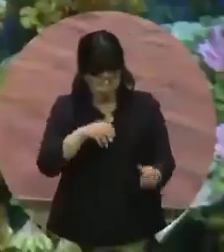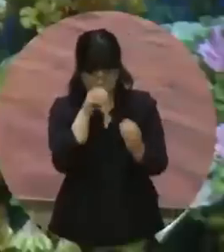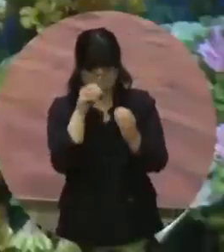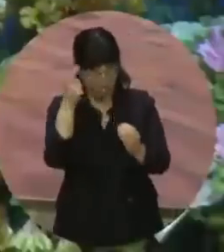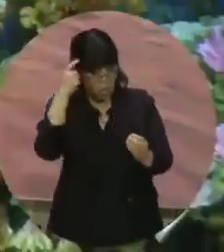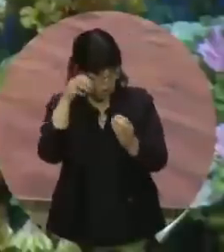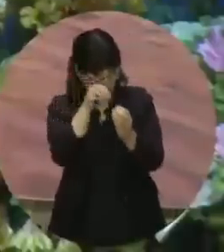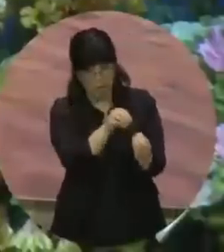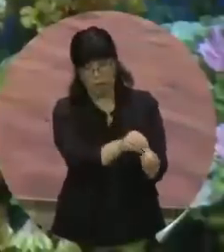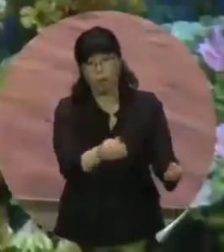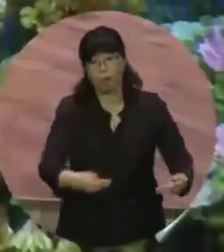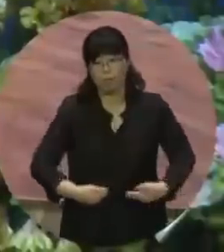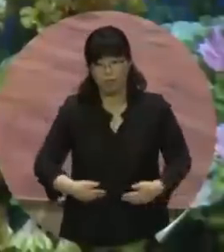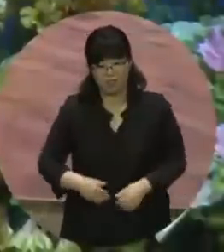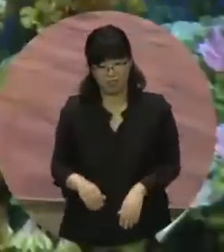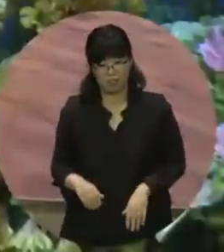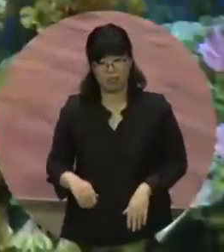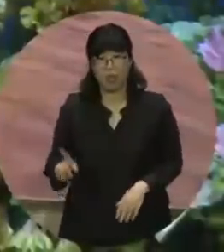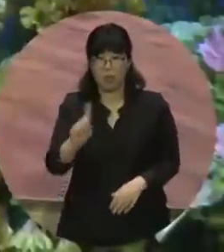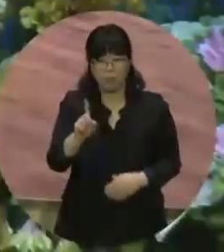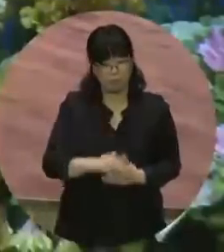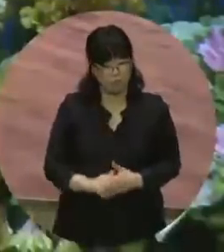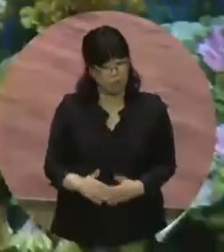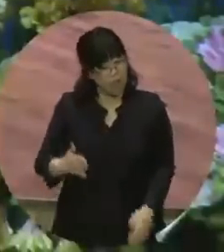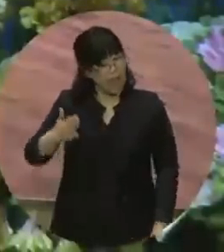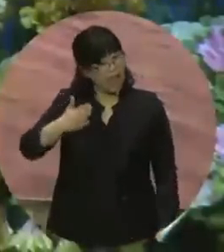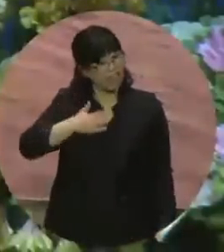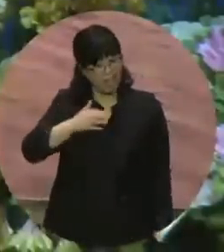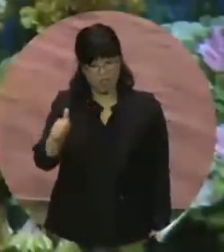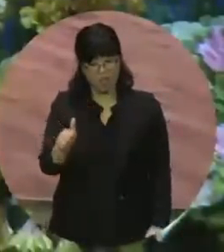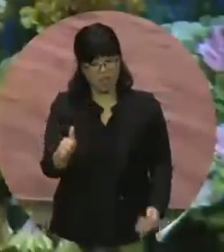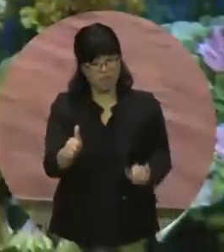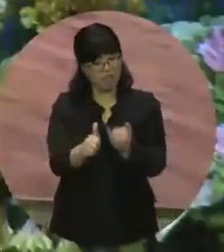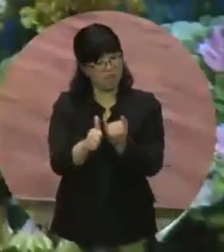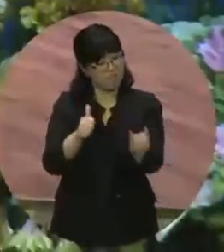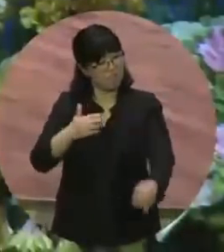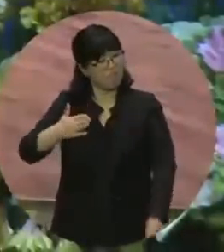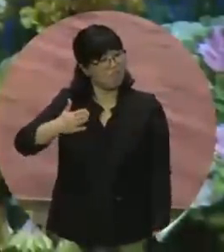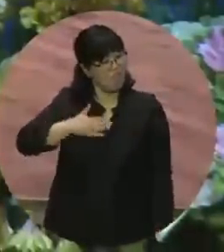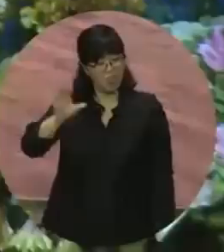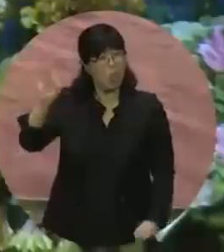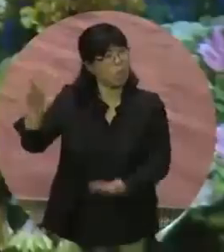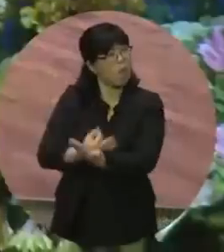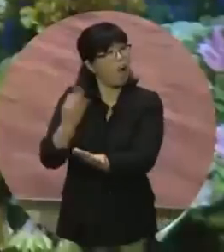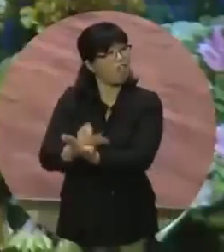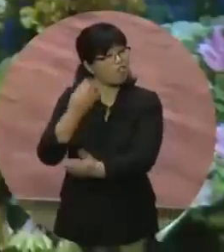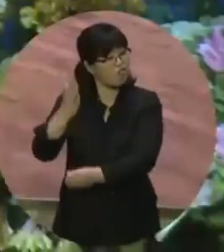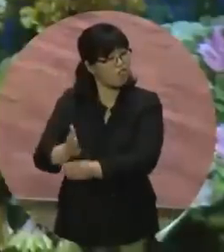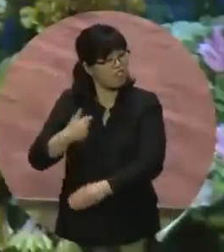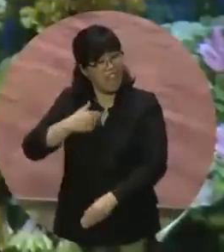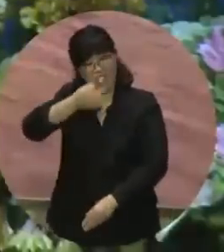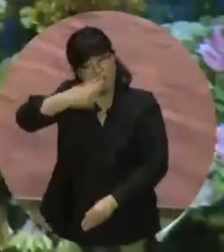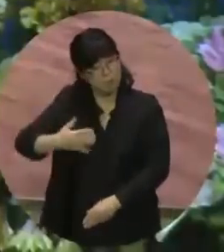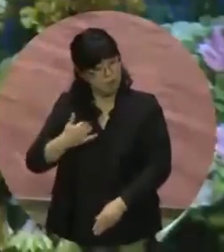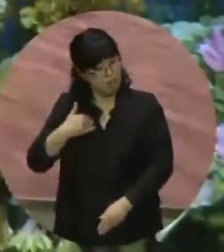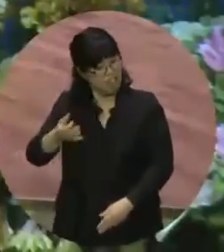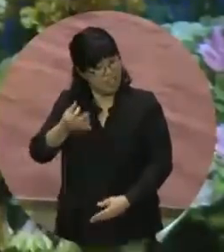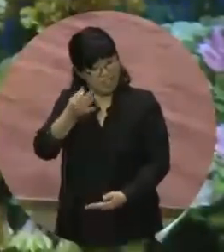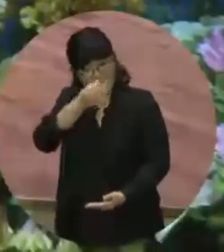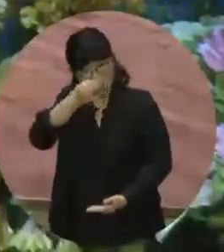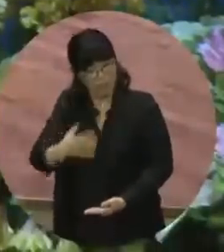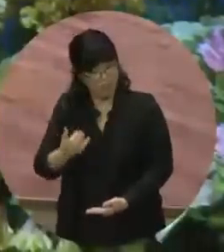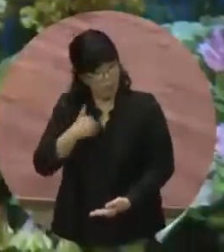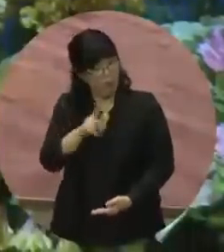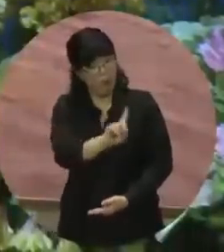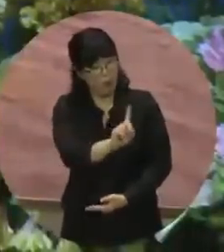벌기는 힘들다. 돈 벌어 주면 먹이 사면 내가 다 끝났다. 아니에요. 영적으로 영향 미쳐 보시기 바랍니다.